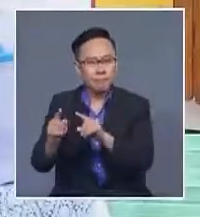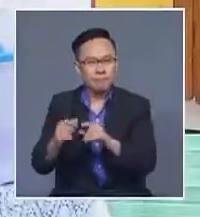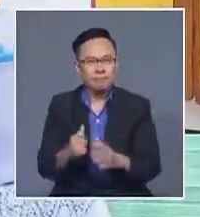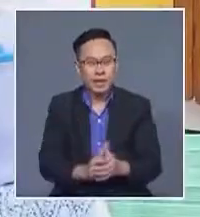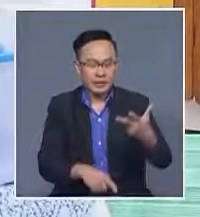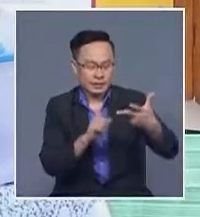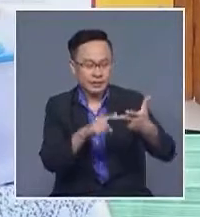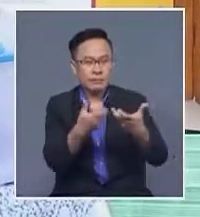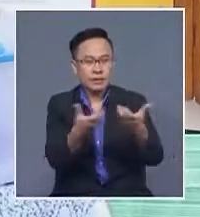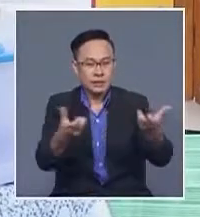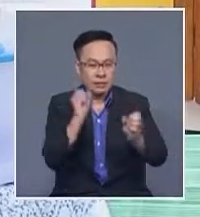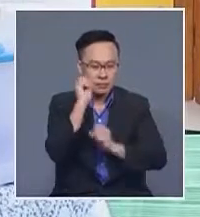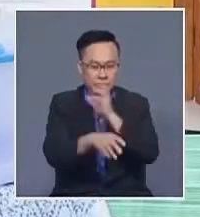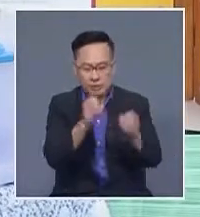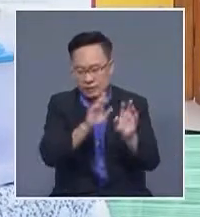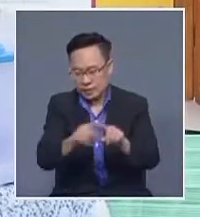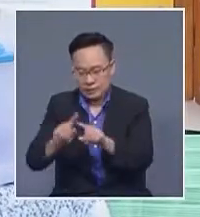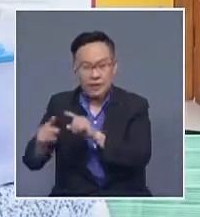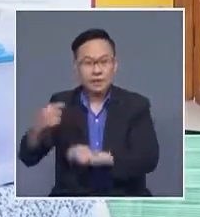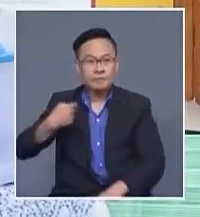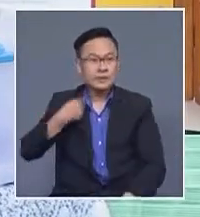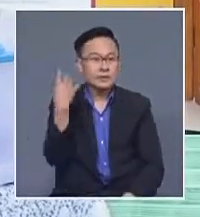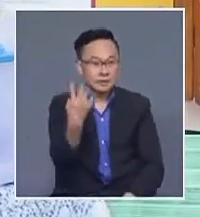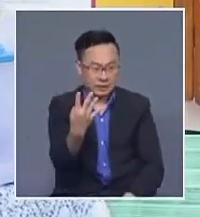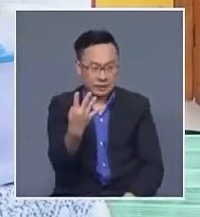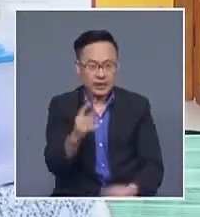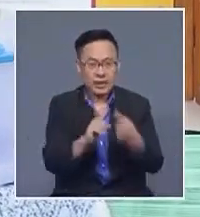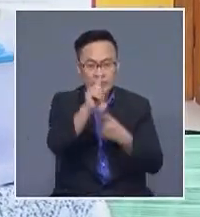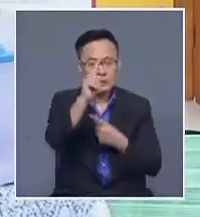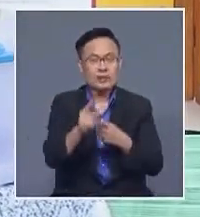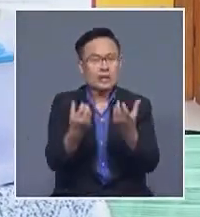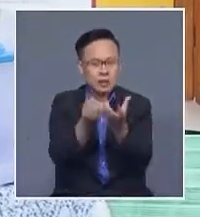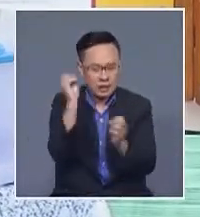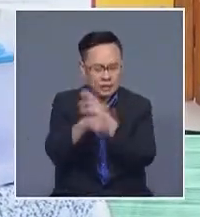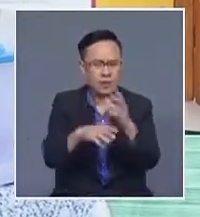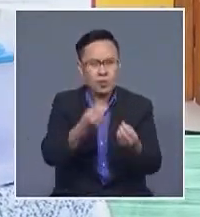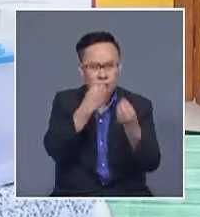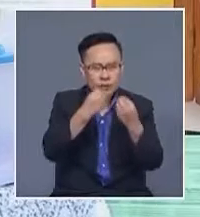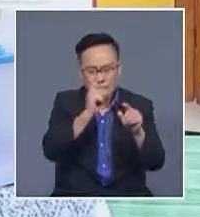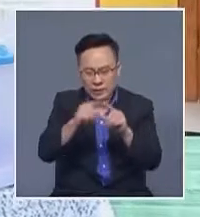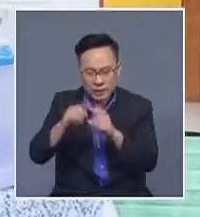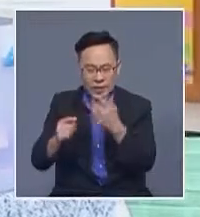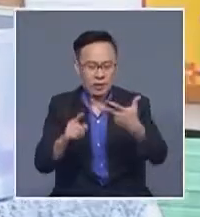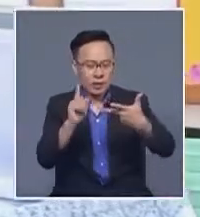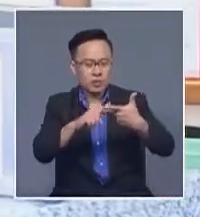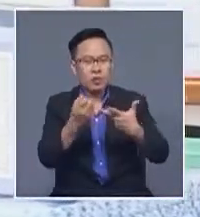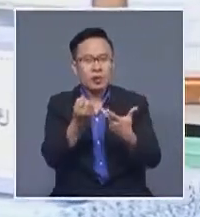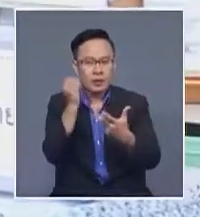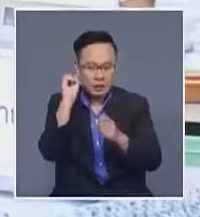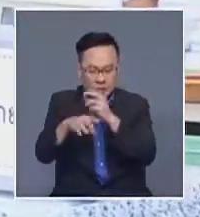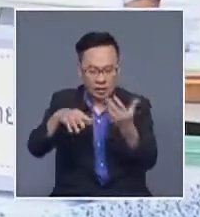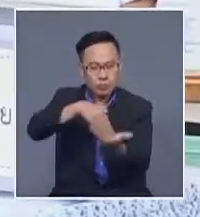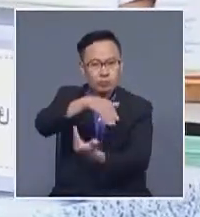ของขยะของเรามีด้วยกัน4ประเภทคือขยะอินทรีย์สารขยะรีไซเคิลขยะทั่วไปขยะอันตร